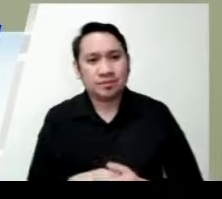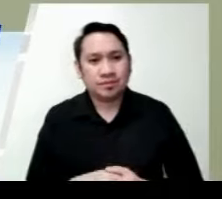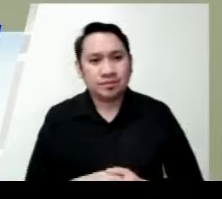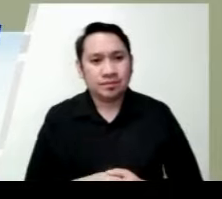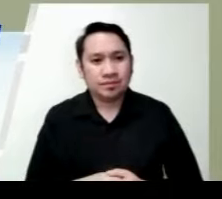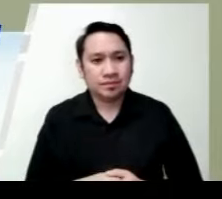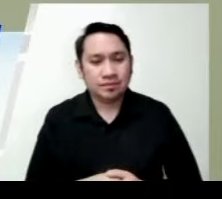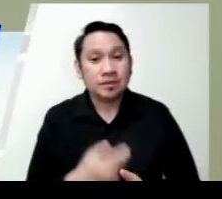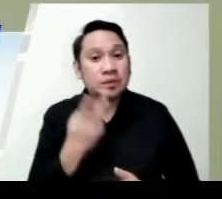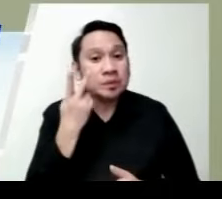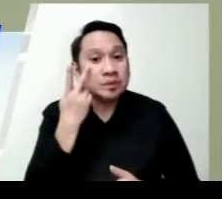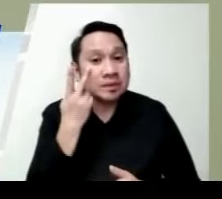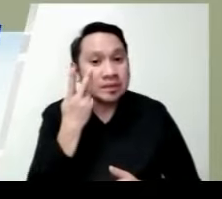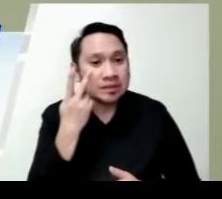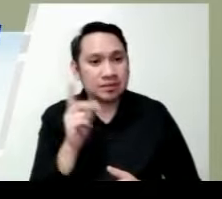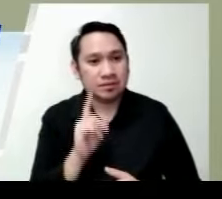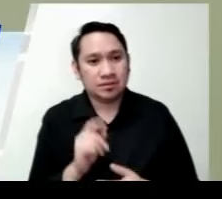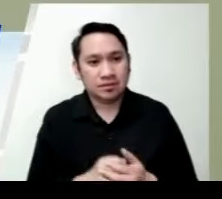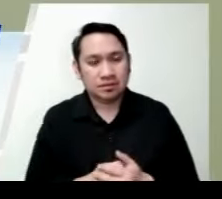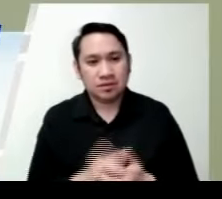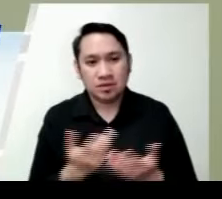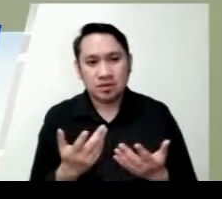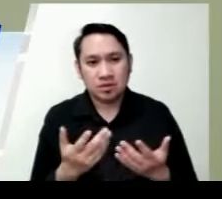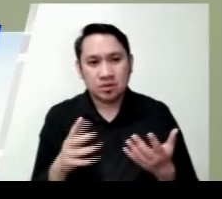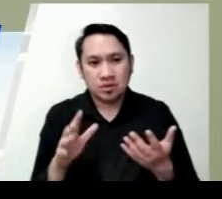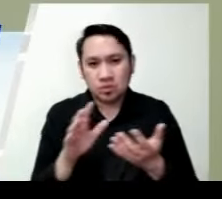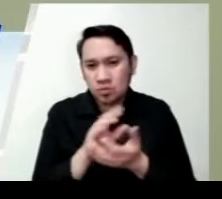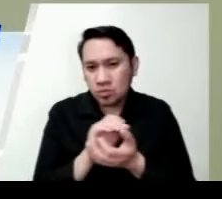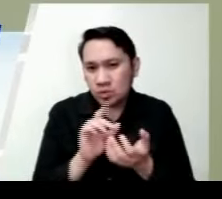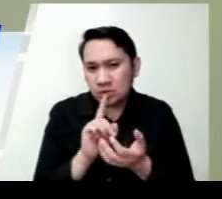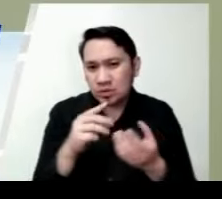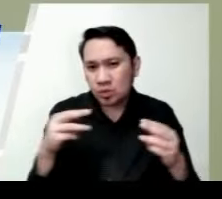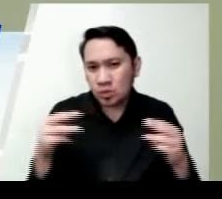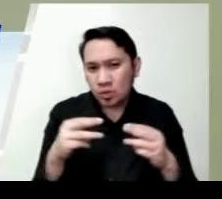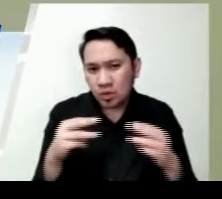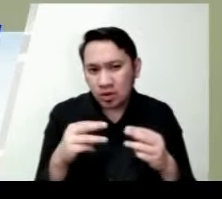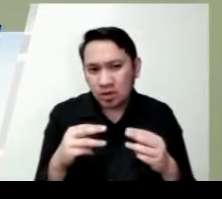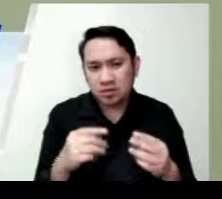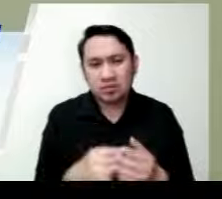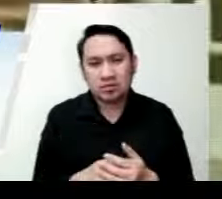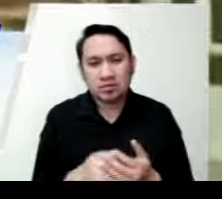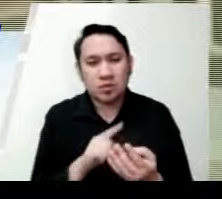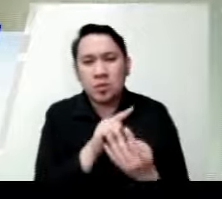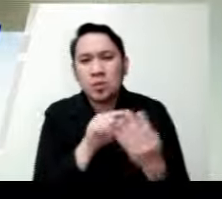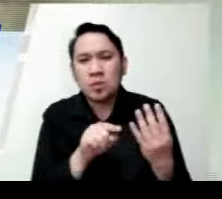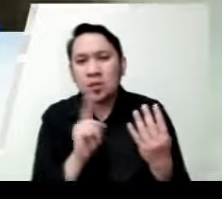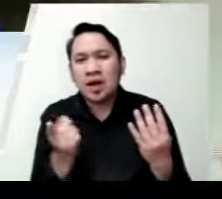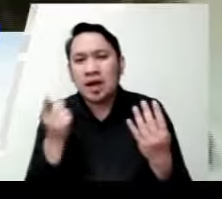natin kung masisira ba ng gera ang pagkakaibigan ng apat na bida na sina